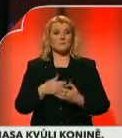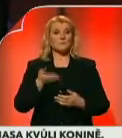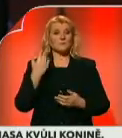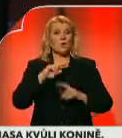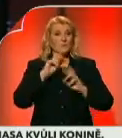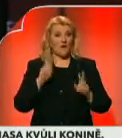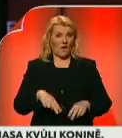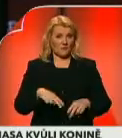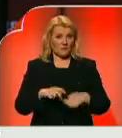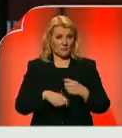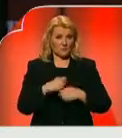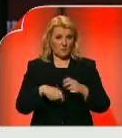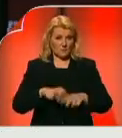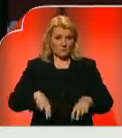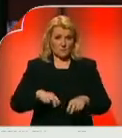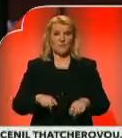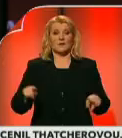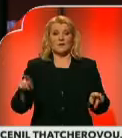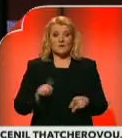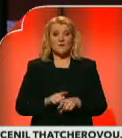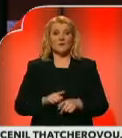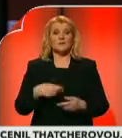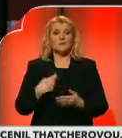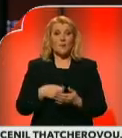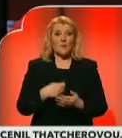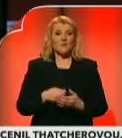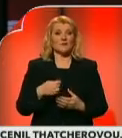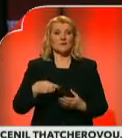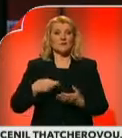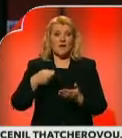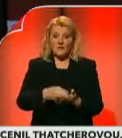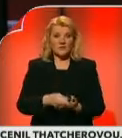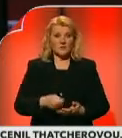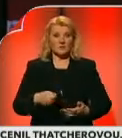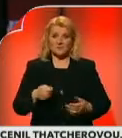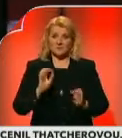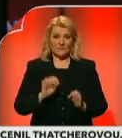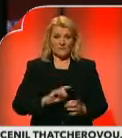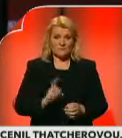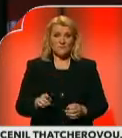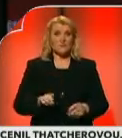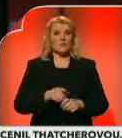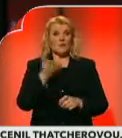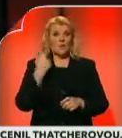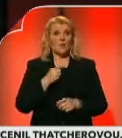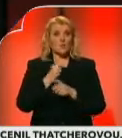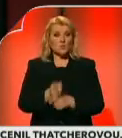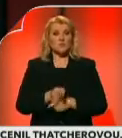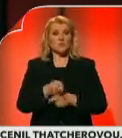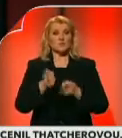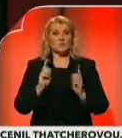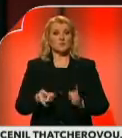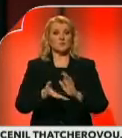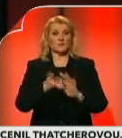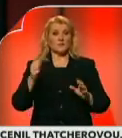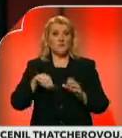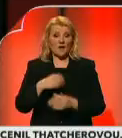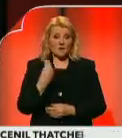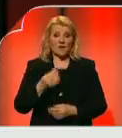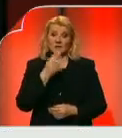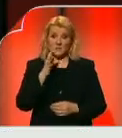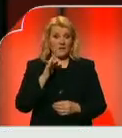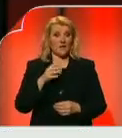tyto argumenty. Dále, zákon o svoplatnění dávek není. Nutili jste lidi kartu brát a zřizovat účty pod hrozbou nevyplacení dávek. Hodili jste v